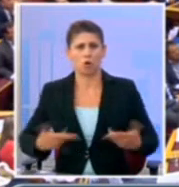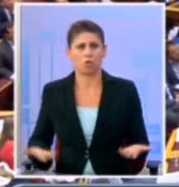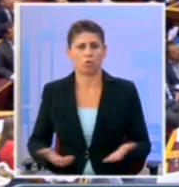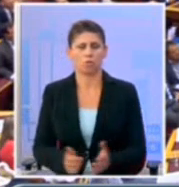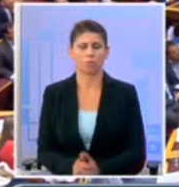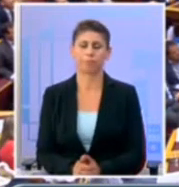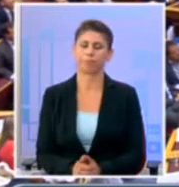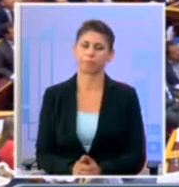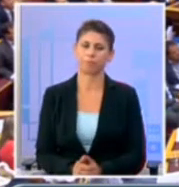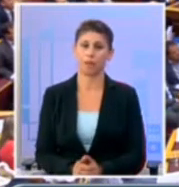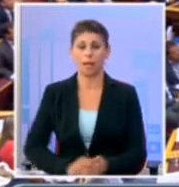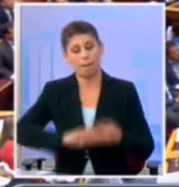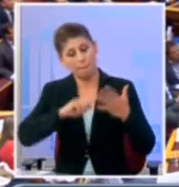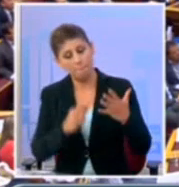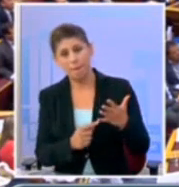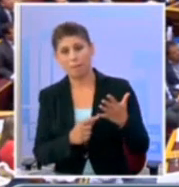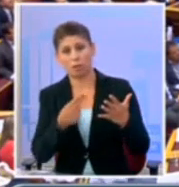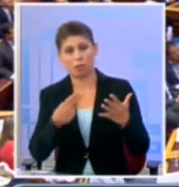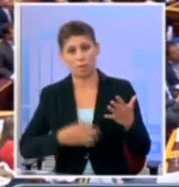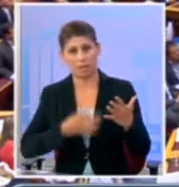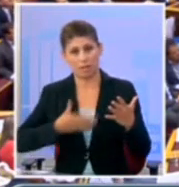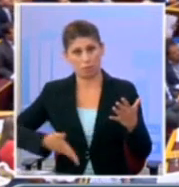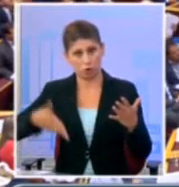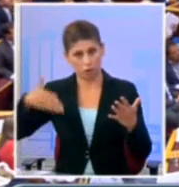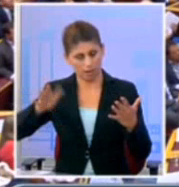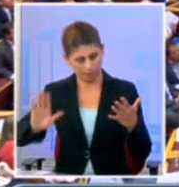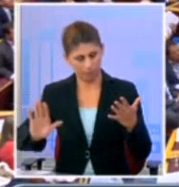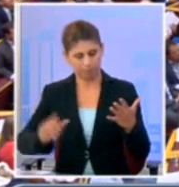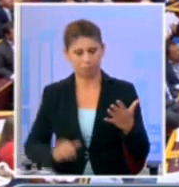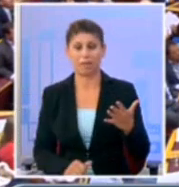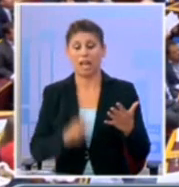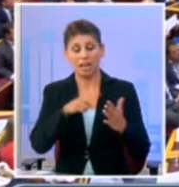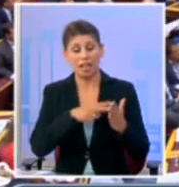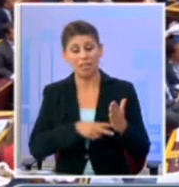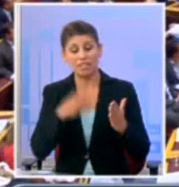Λοιπόν, πέμπτο σημείο, κύριε Μητσοτάκη, για να διαβάσετε καλύτερα τα κείμενα.